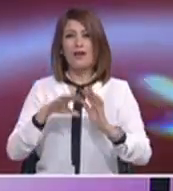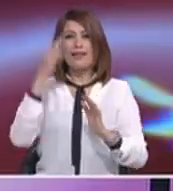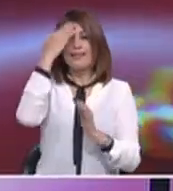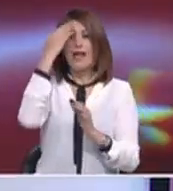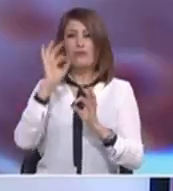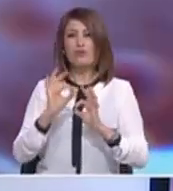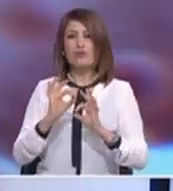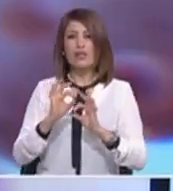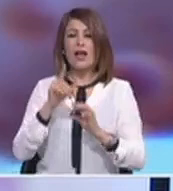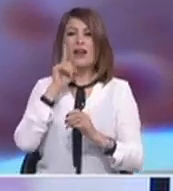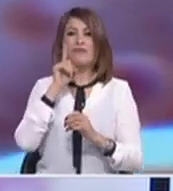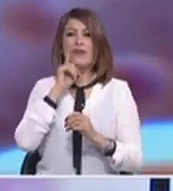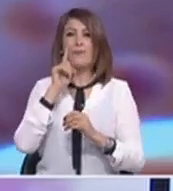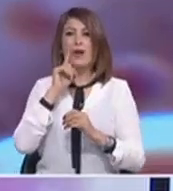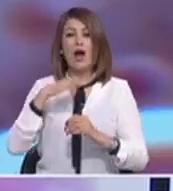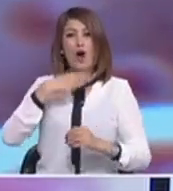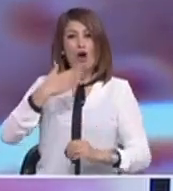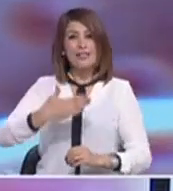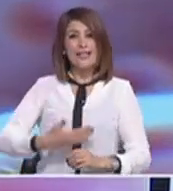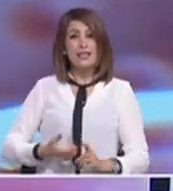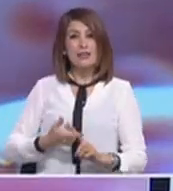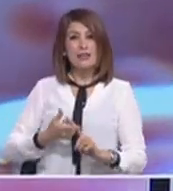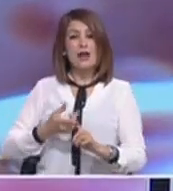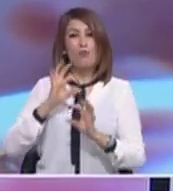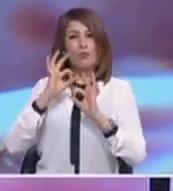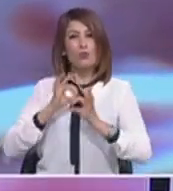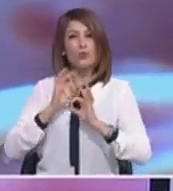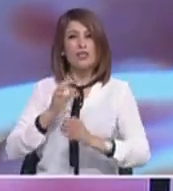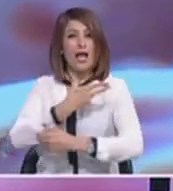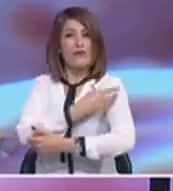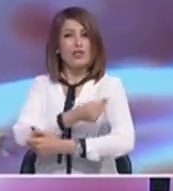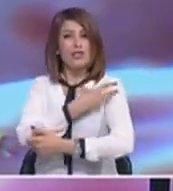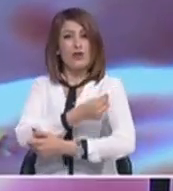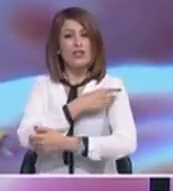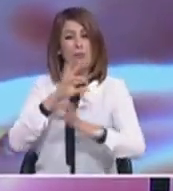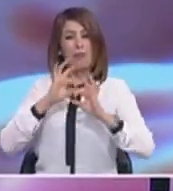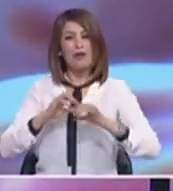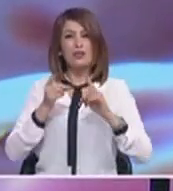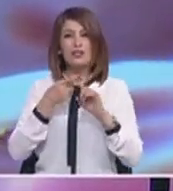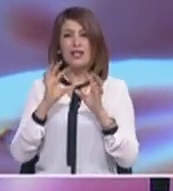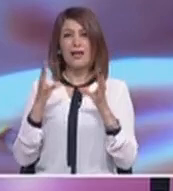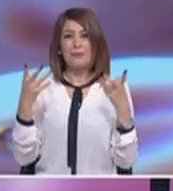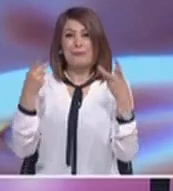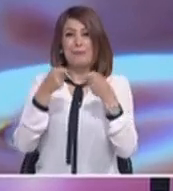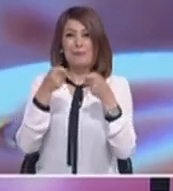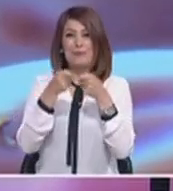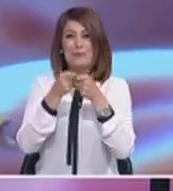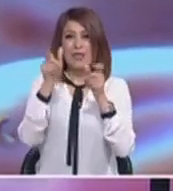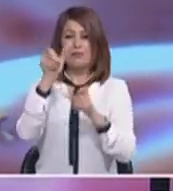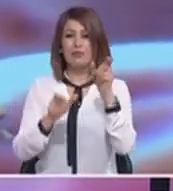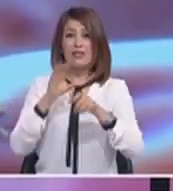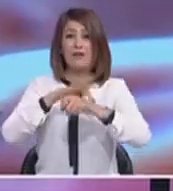معها كانه حملها لكل من تدخل بيش تقوم بفحوصات عندكم اه هي اه تتعامل مع كان حاملي فيروس